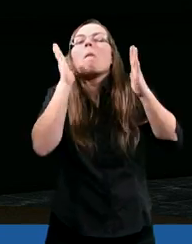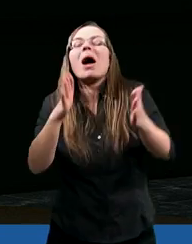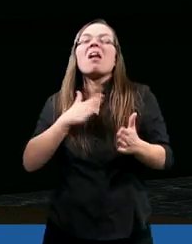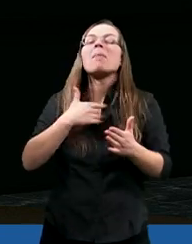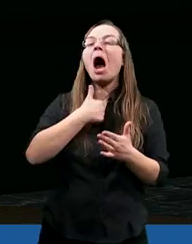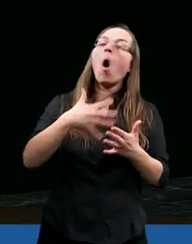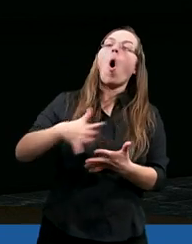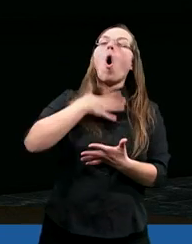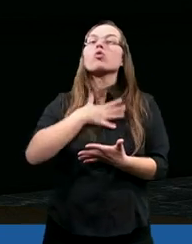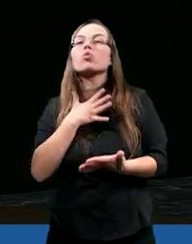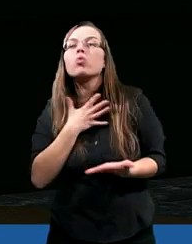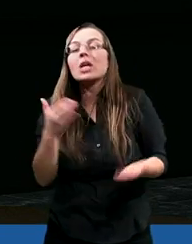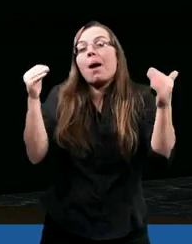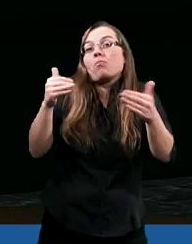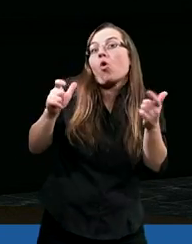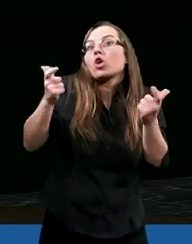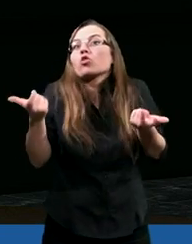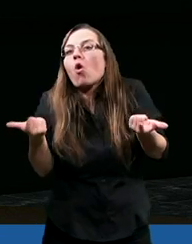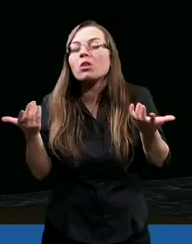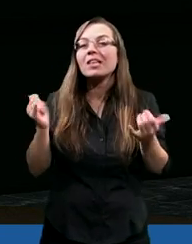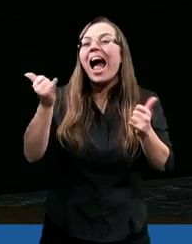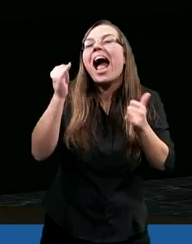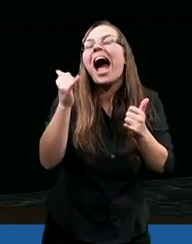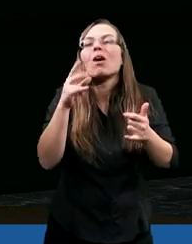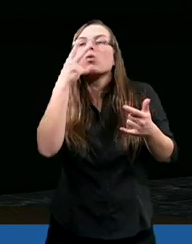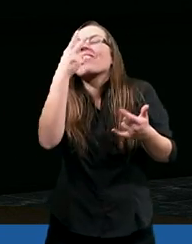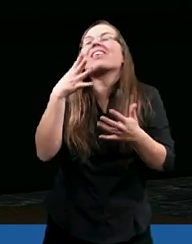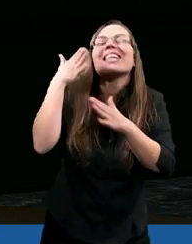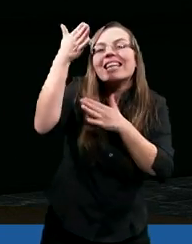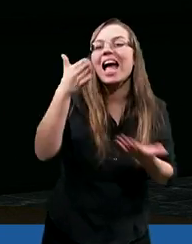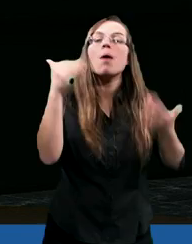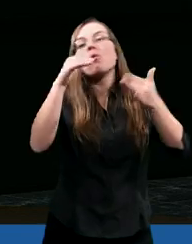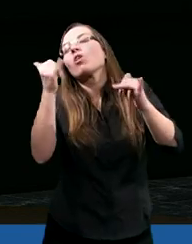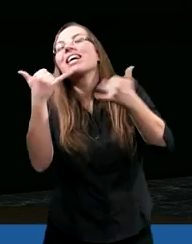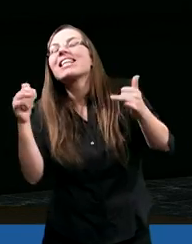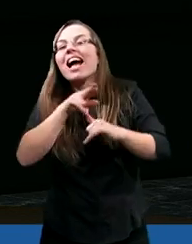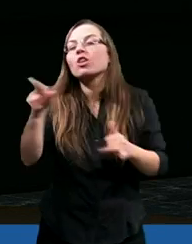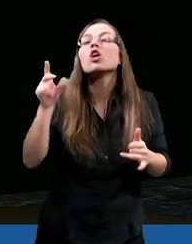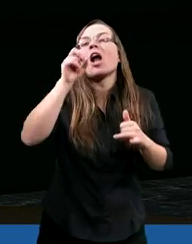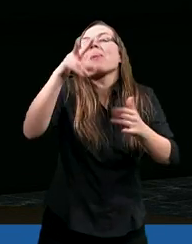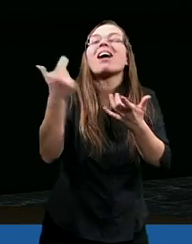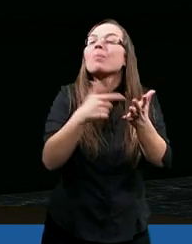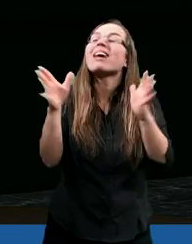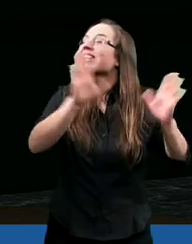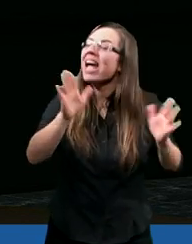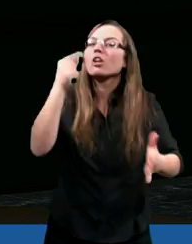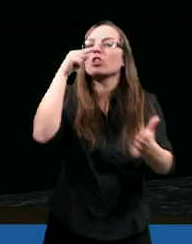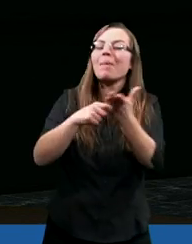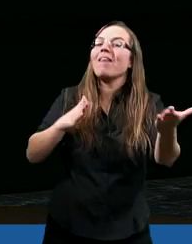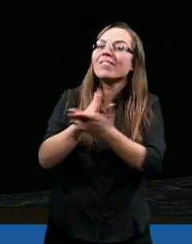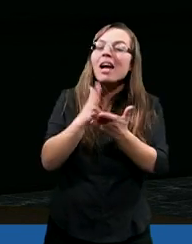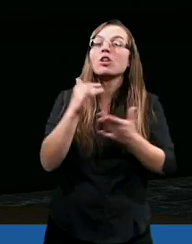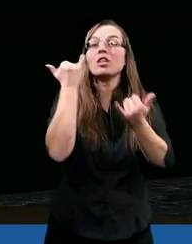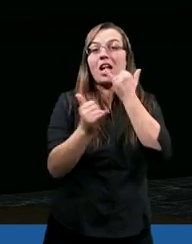odczucia, może coś przez jakąś wizję, może coś innego, że tak trzeba robić. Jeśli